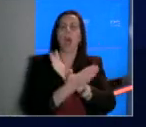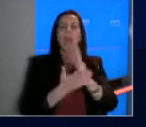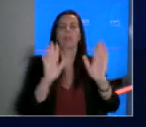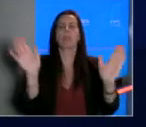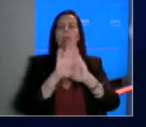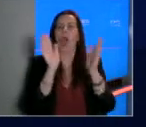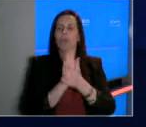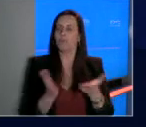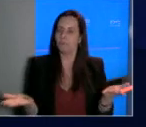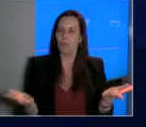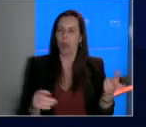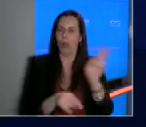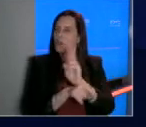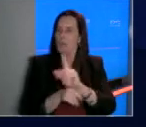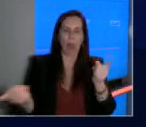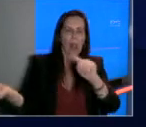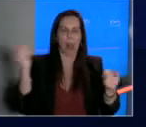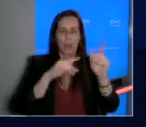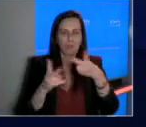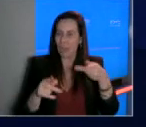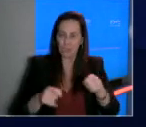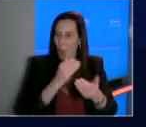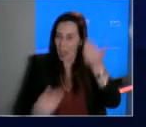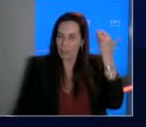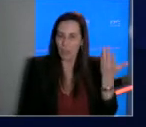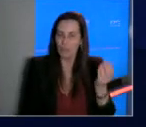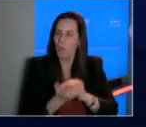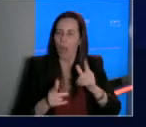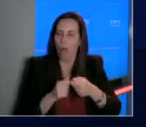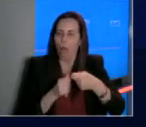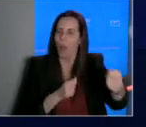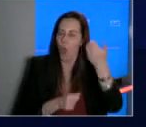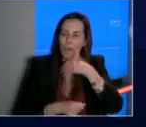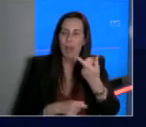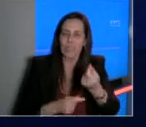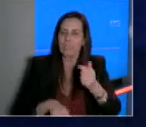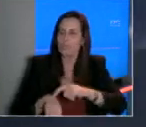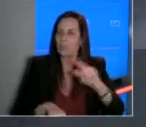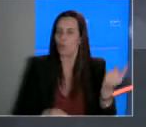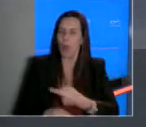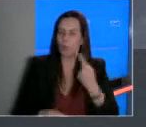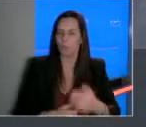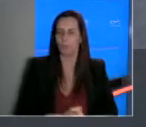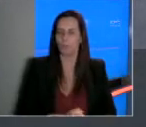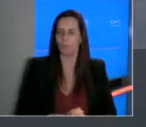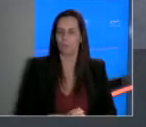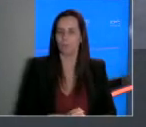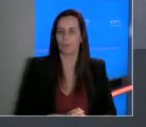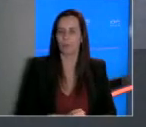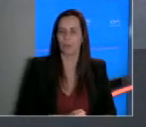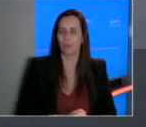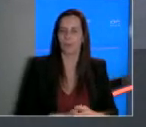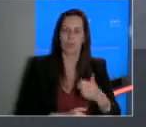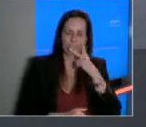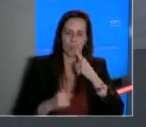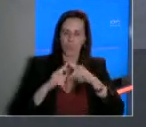מה קורה. משקרים אחד את השני. לא יכול לסגור את זה כבר אז? לא חבל כל הזמן הזה? אבל זה, תסתכל רגע